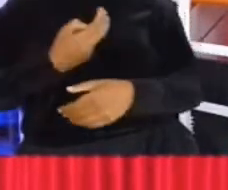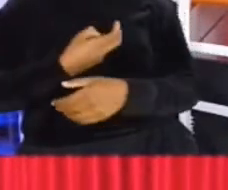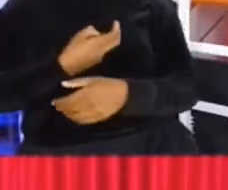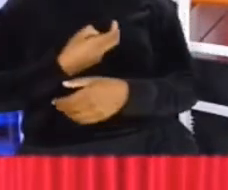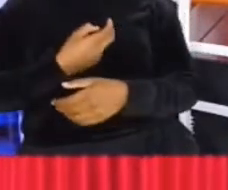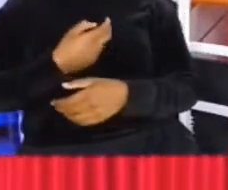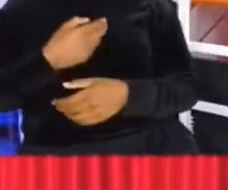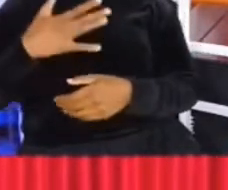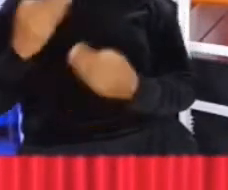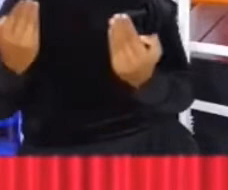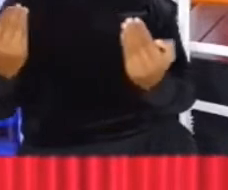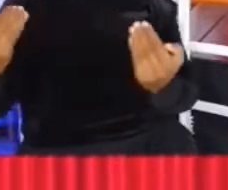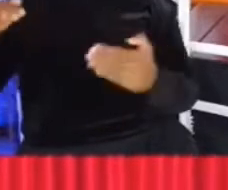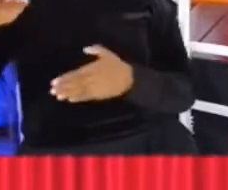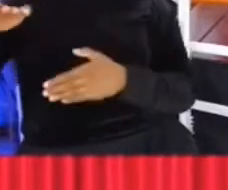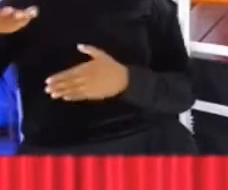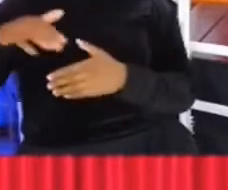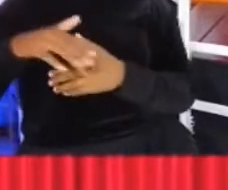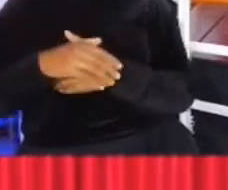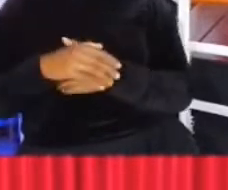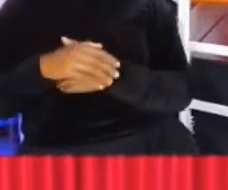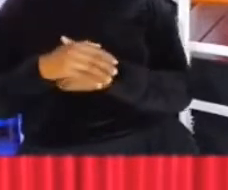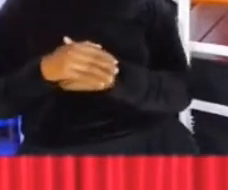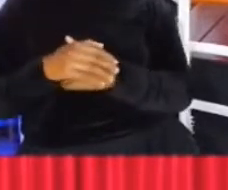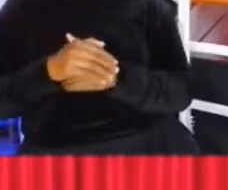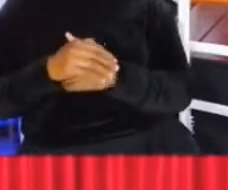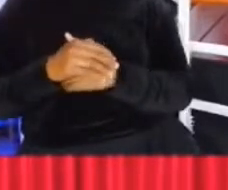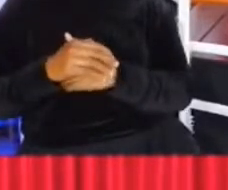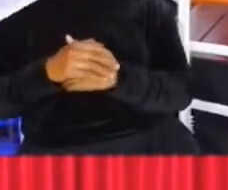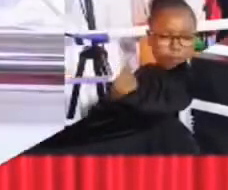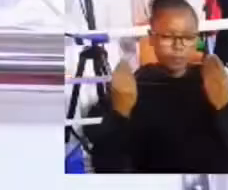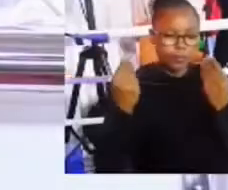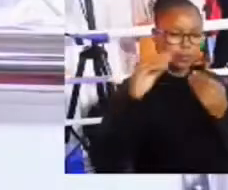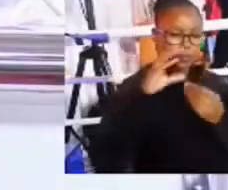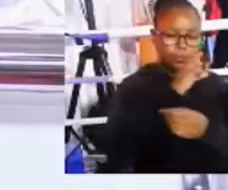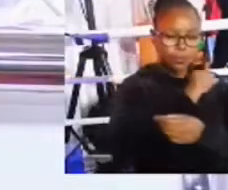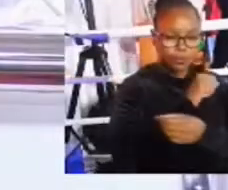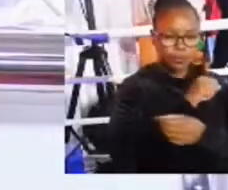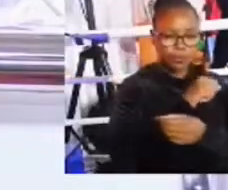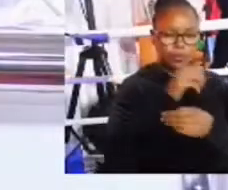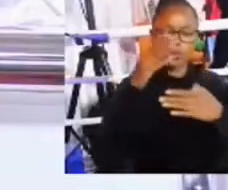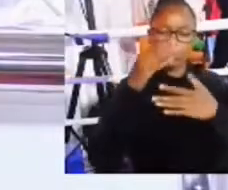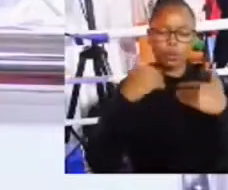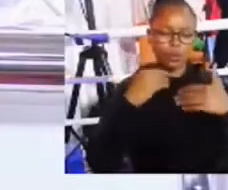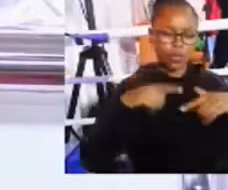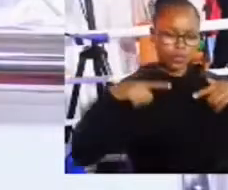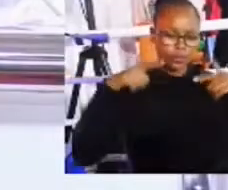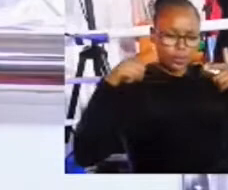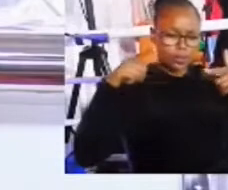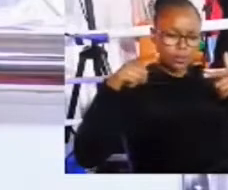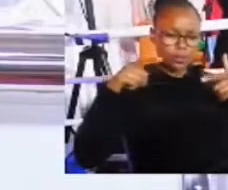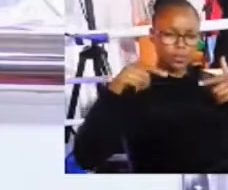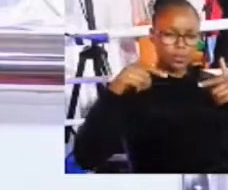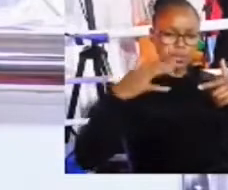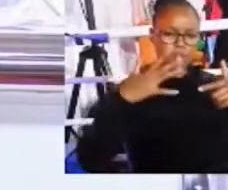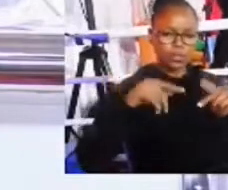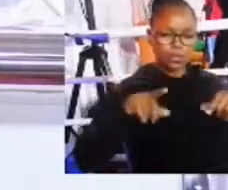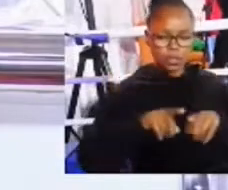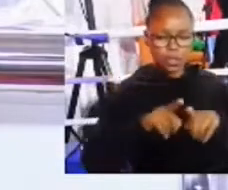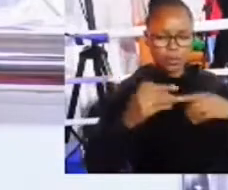siyana nyinyi. In the mighty name of Jesus. Siyana situ. Nanige neturafatara iradimo